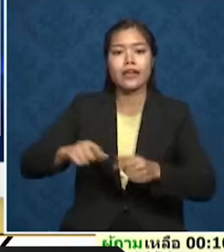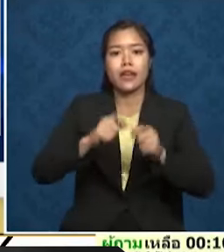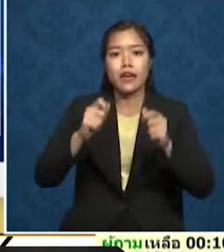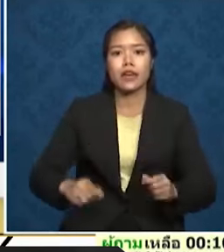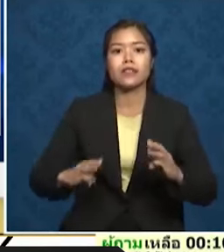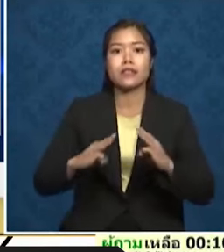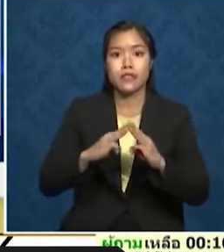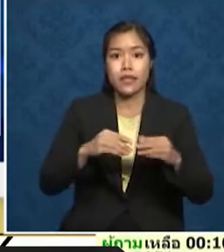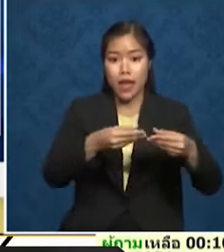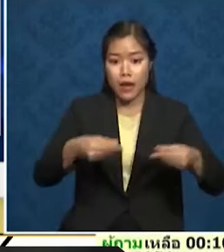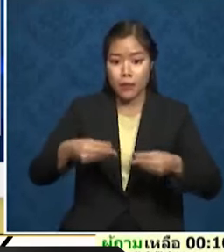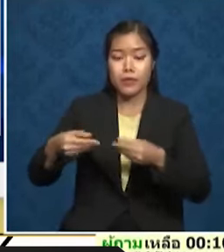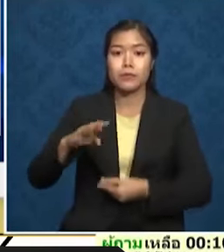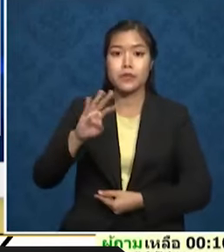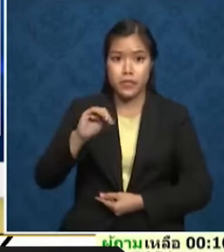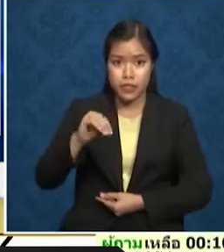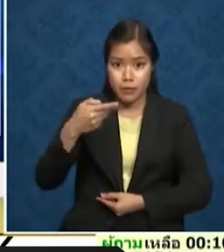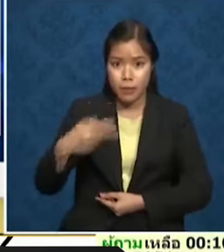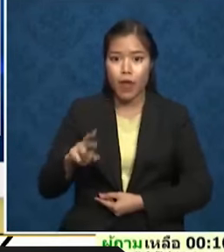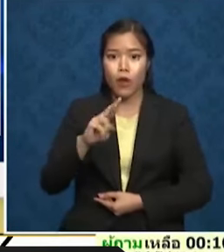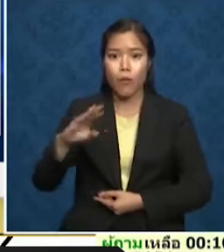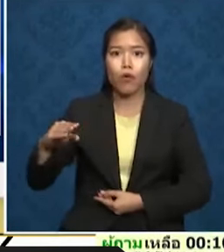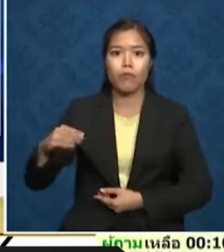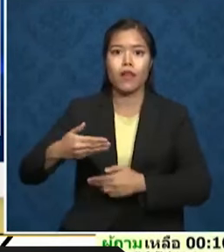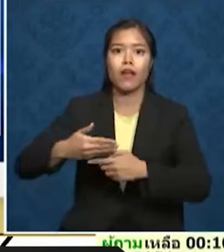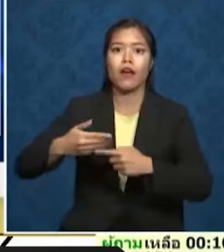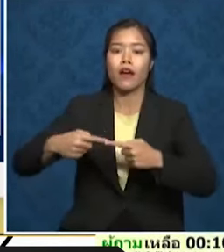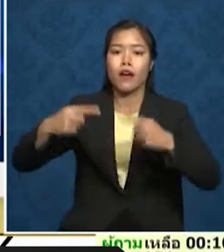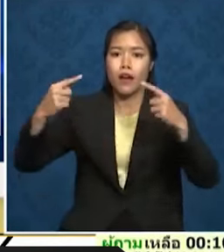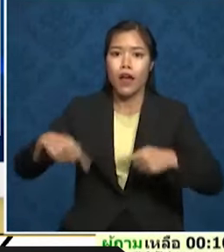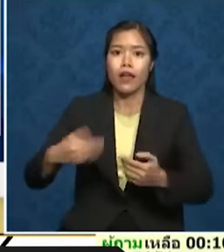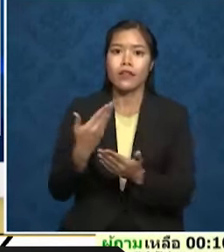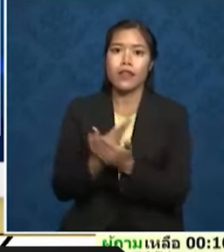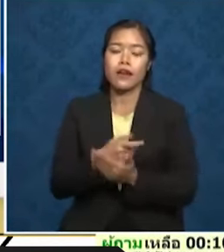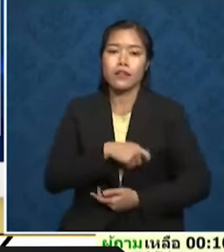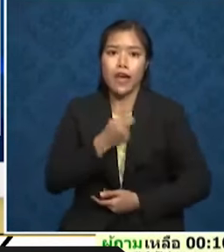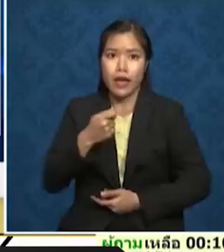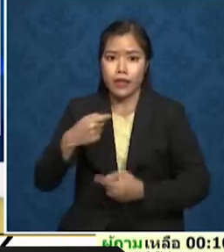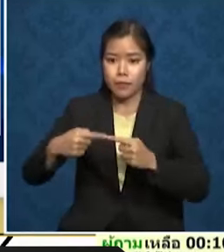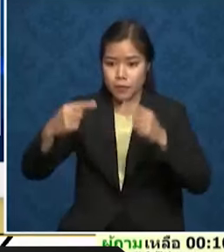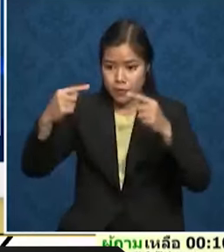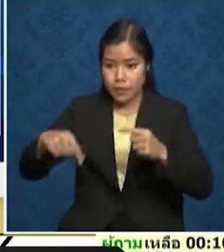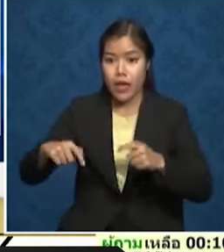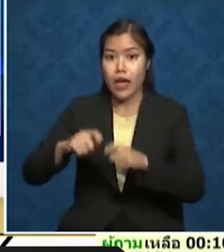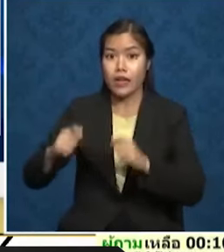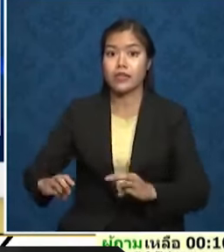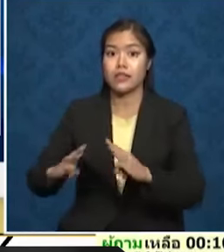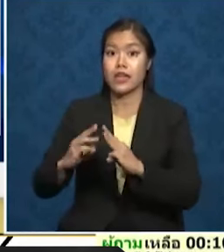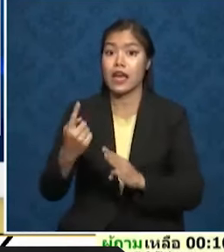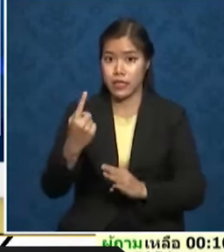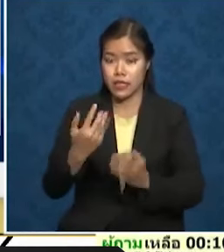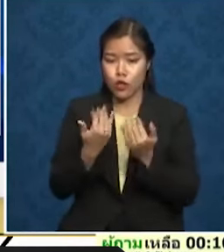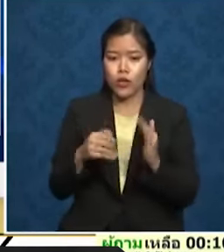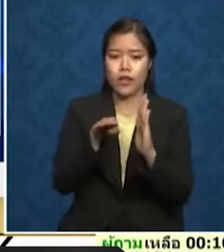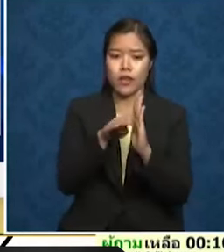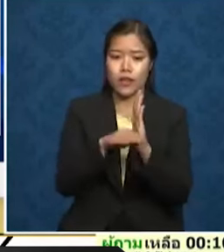บซึ่งเป็นระบบที่ด่านเก็บค่าธรรมเนียมผ่านทางทั้งสิ้นจำนวน9ด่าน1สัญญาปัจจุบันมีความก้าวหน้